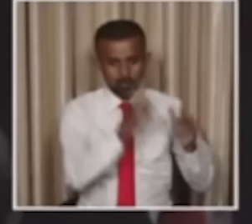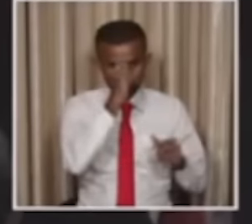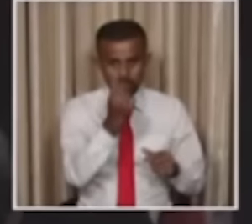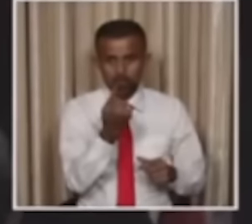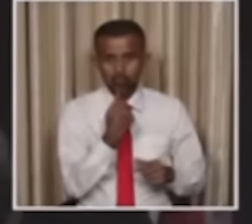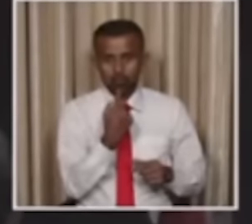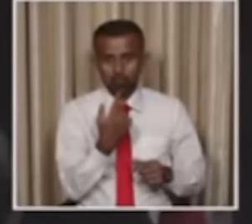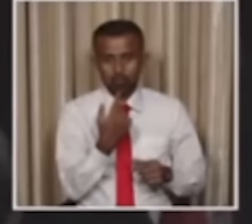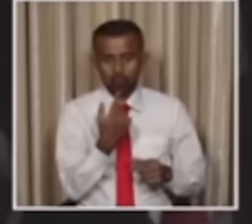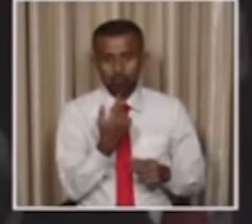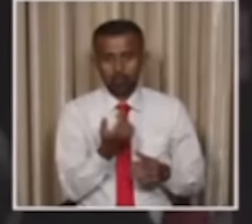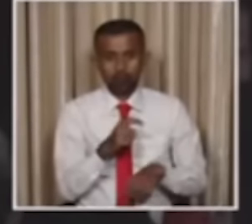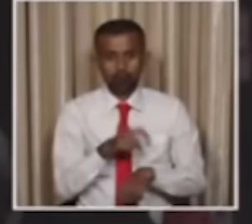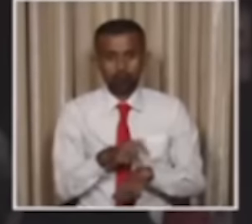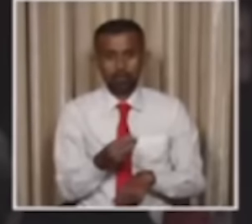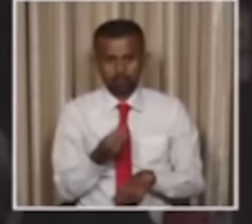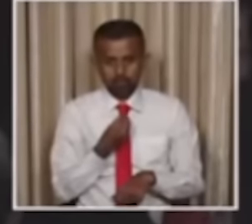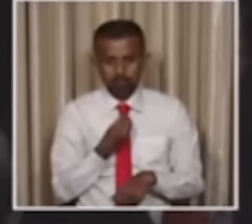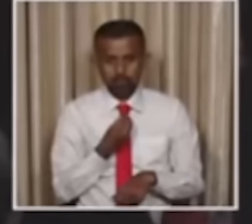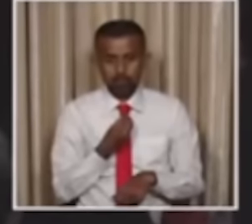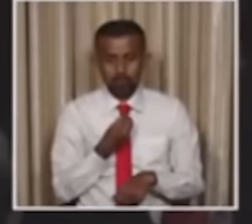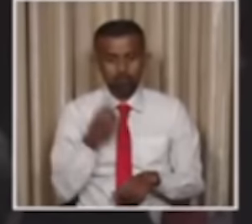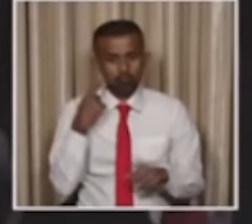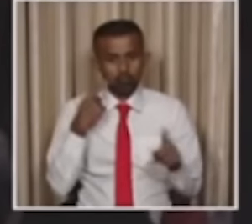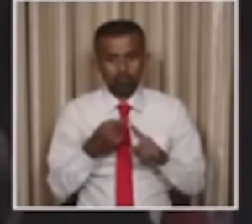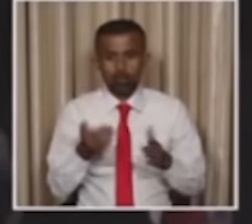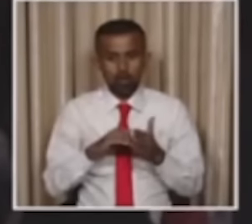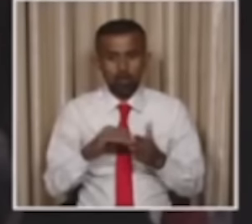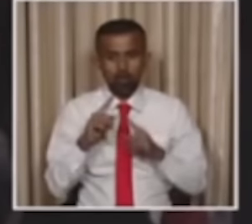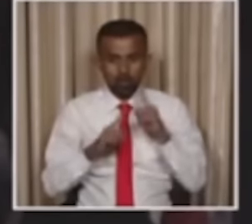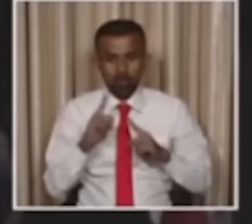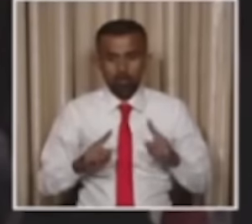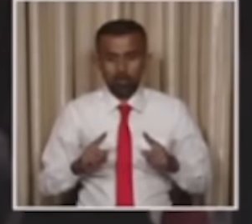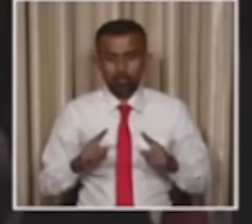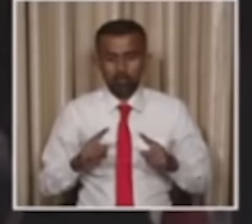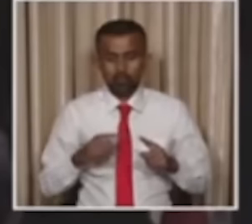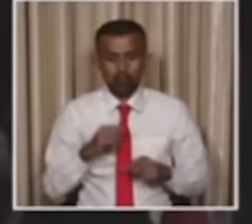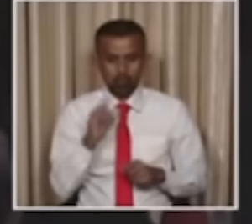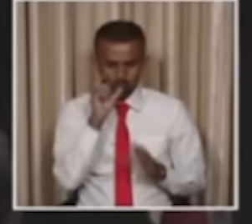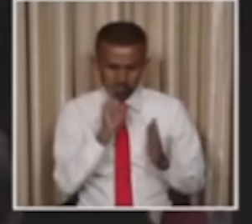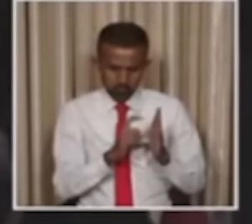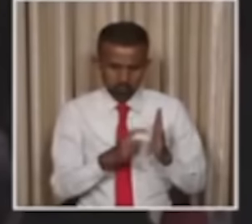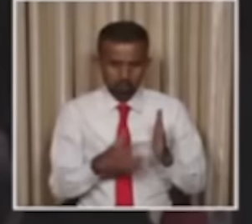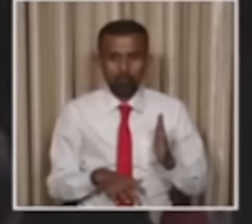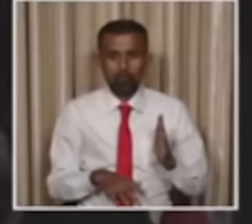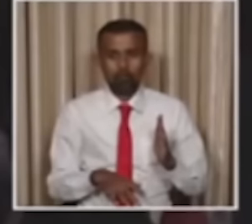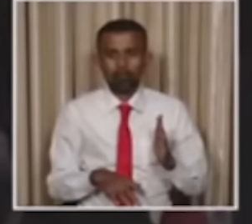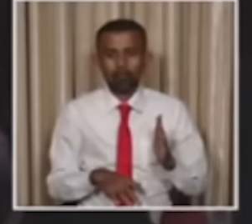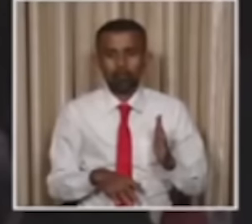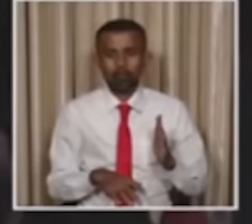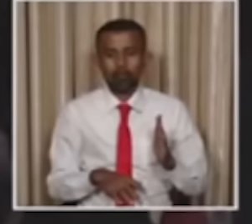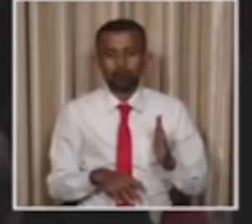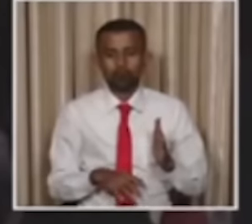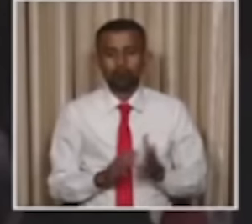ඔවුන් කිව්වා කියලා අවස්ථාවක් දෙන්න කියලා ඔවුන්ට මේ සම්බන්ධයෙන් නැවත සාකච්ඡා කරන්න. දැන් මම ඒක හොයලා බැලුවා. අත වශයෙන්ම කියලා